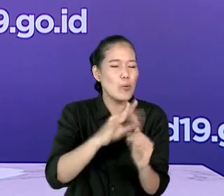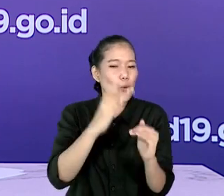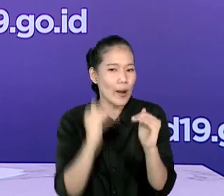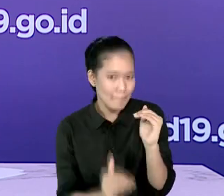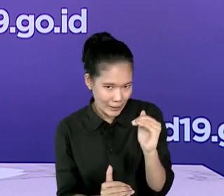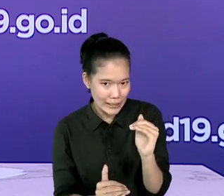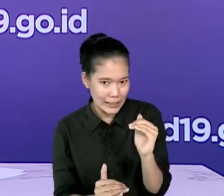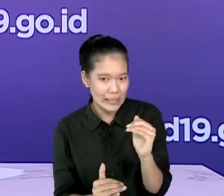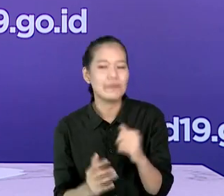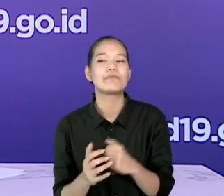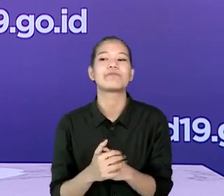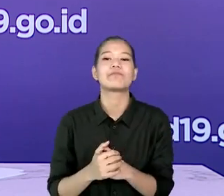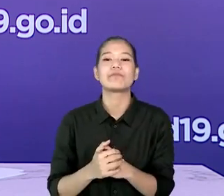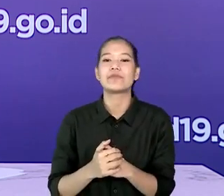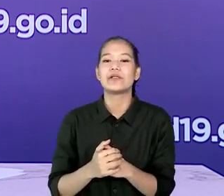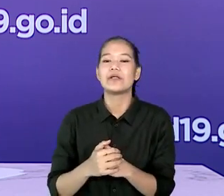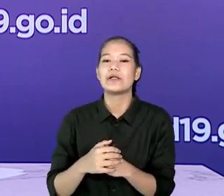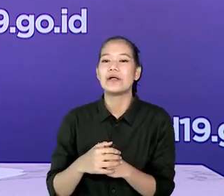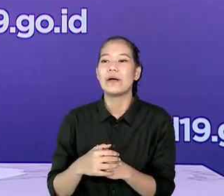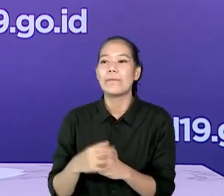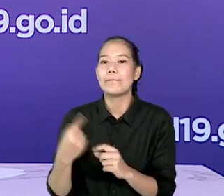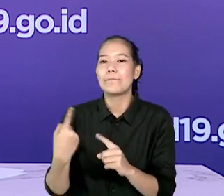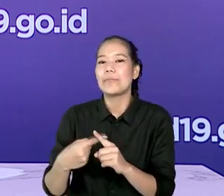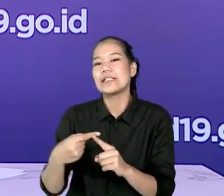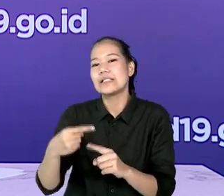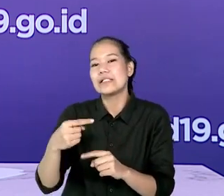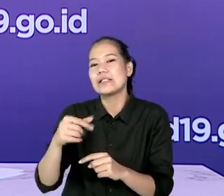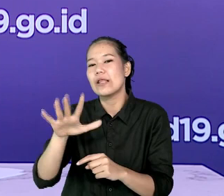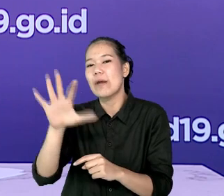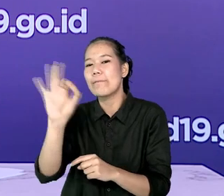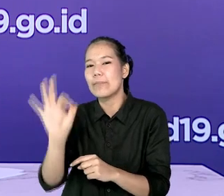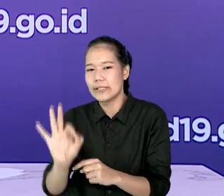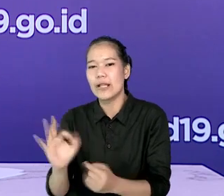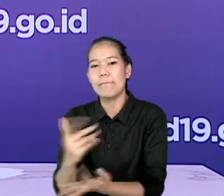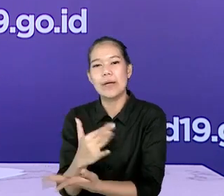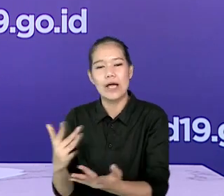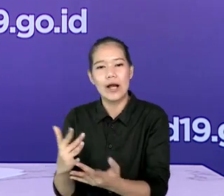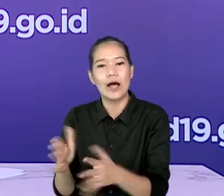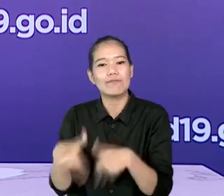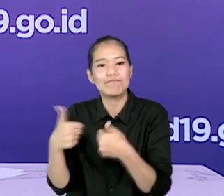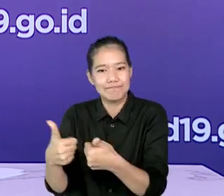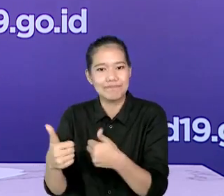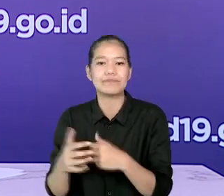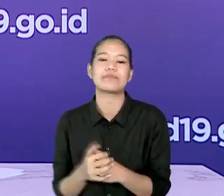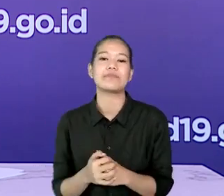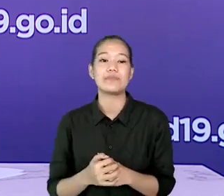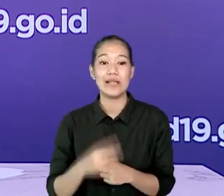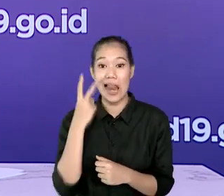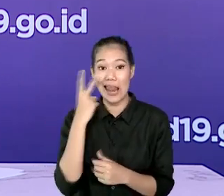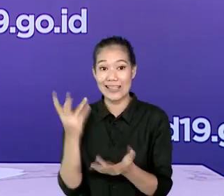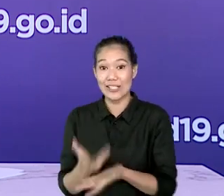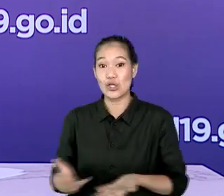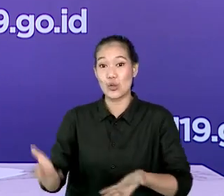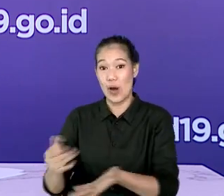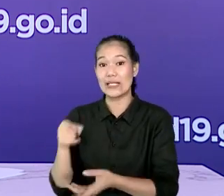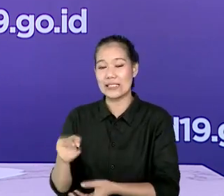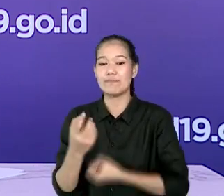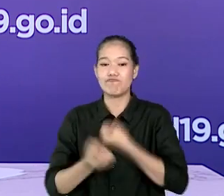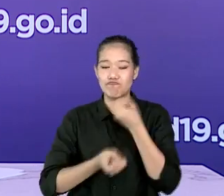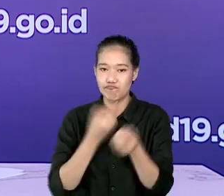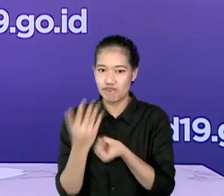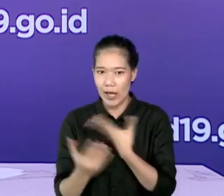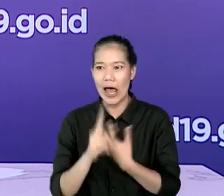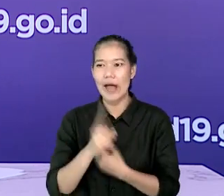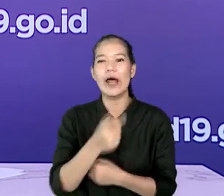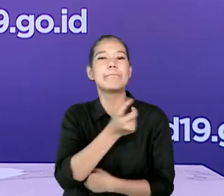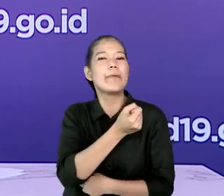dan positif feathered Kurang dari lima persen berangkat dari fakta tersebut saya akan menyampaikan